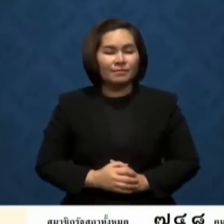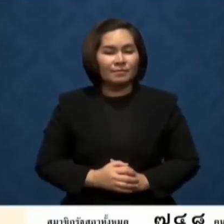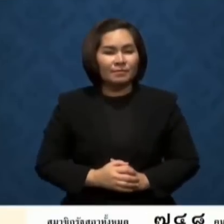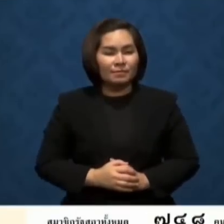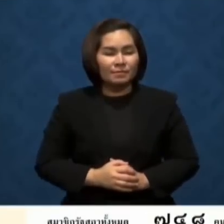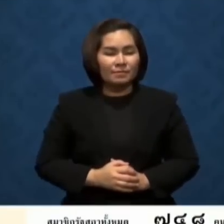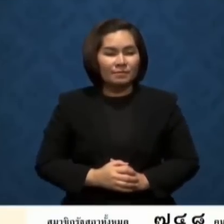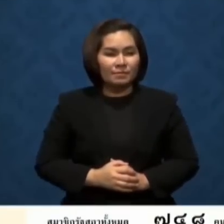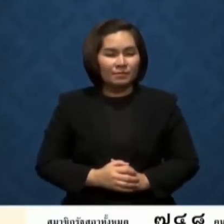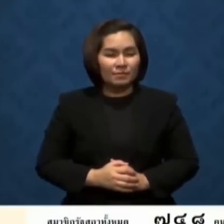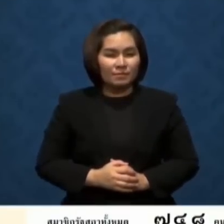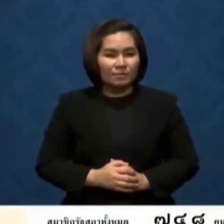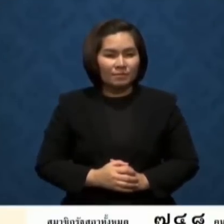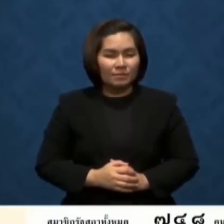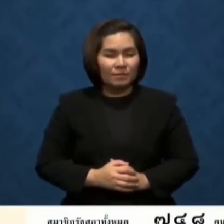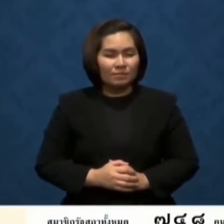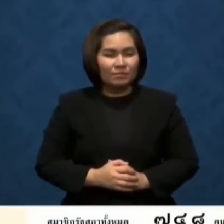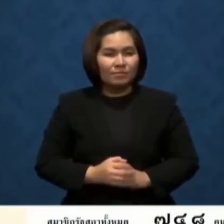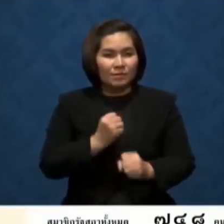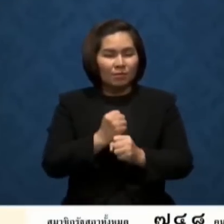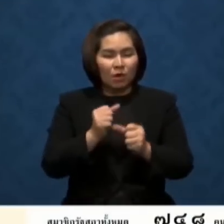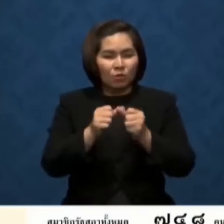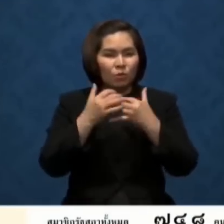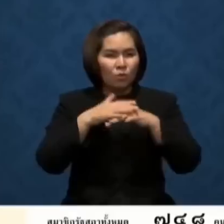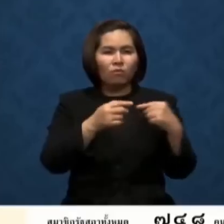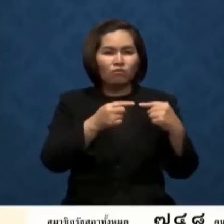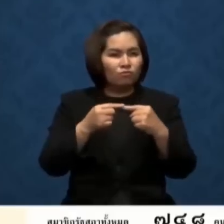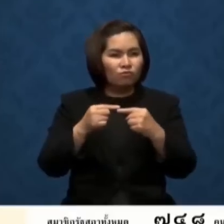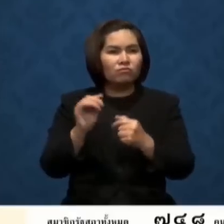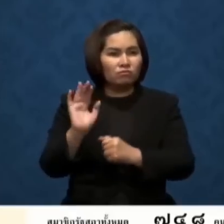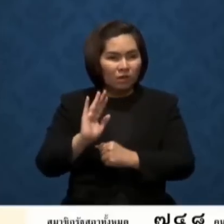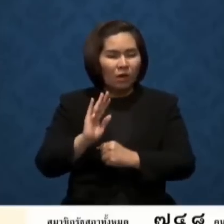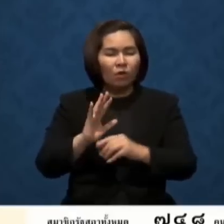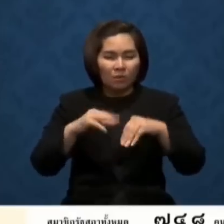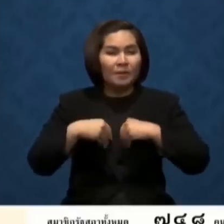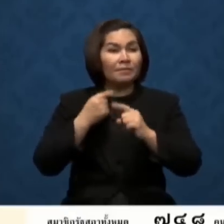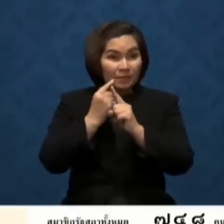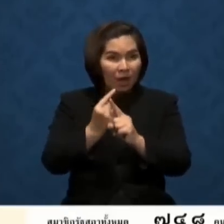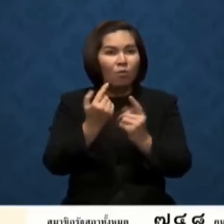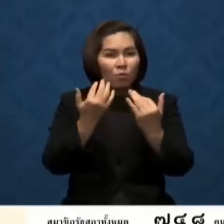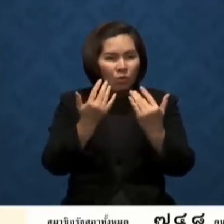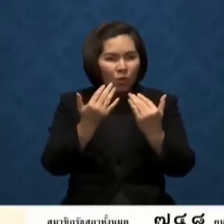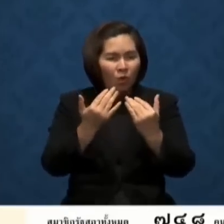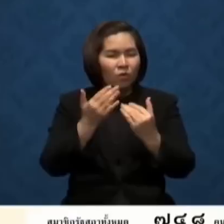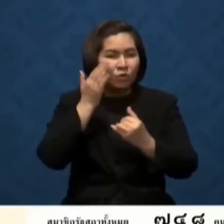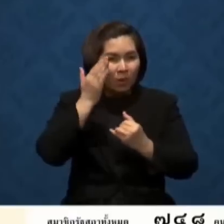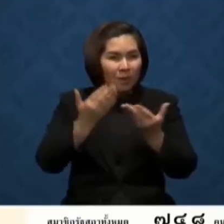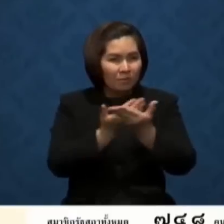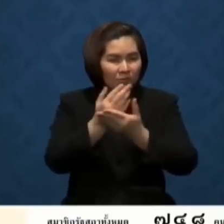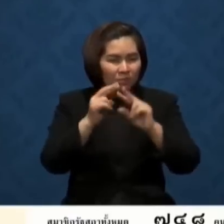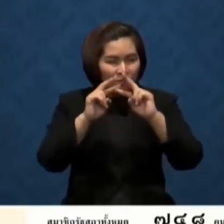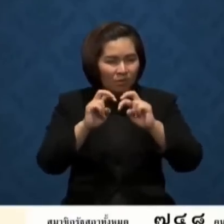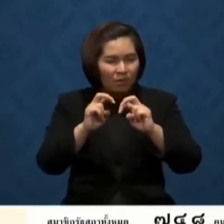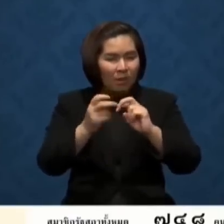ไม่ขอปฏิบัติหน้าที่ในสภานี้จนกว่าคำสั่งวินิจฉัย